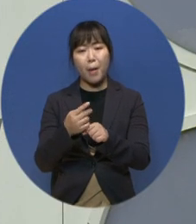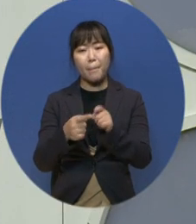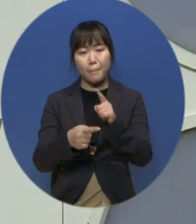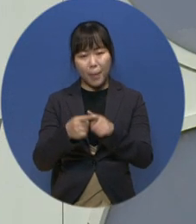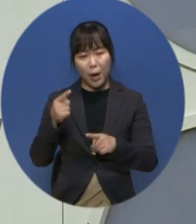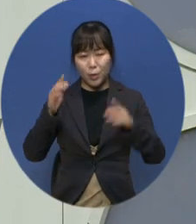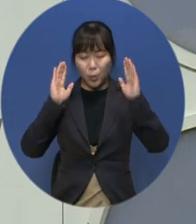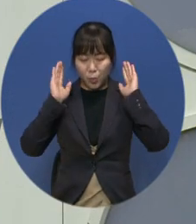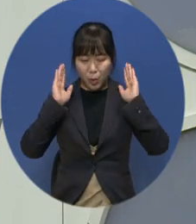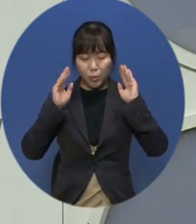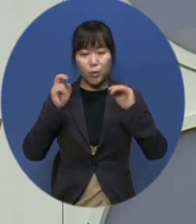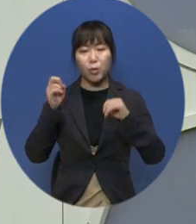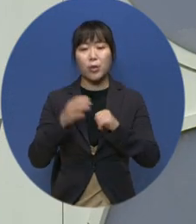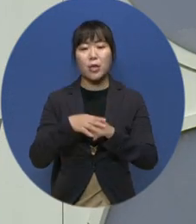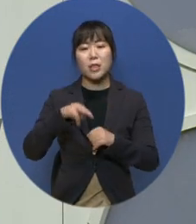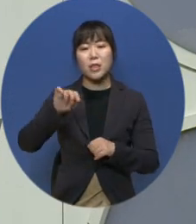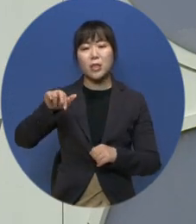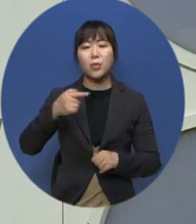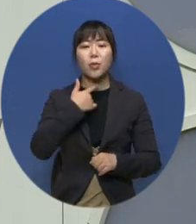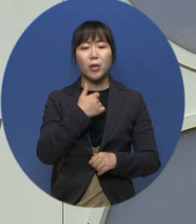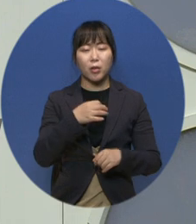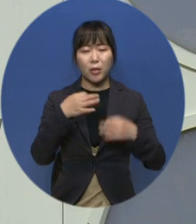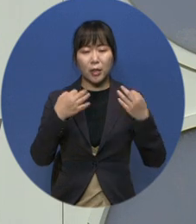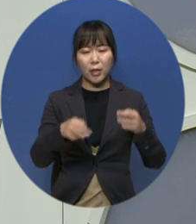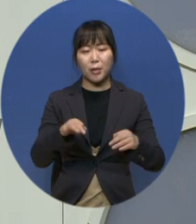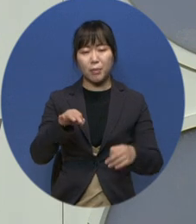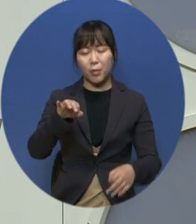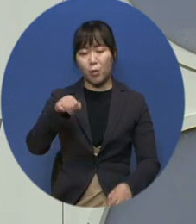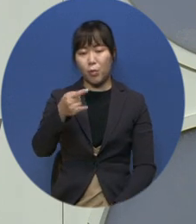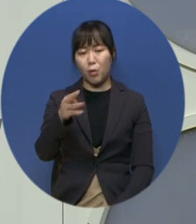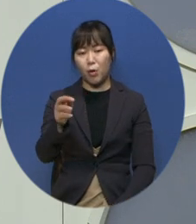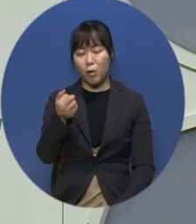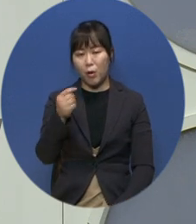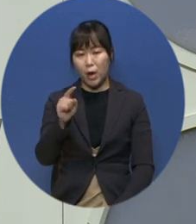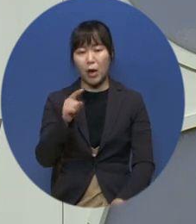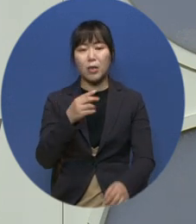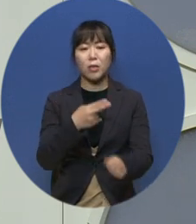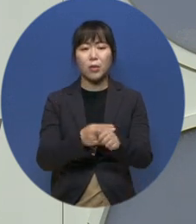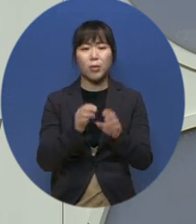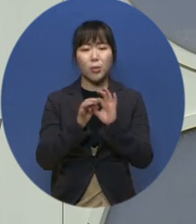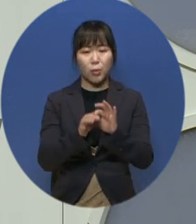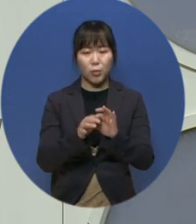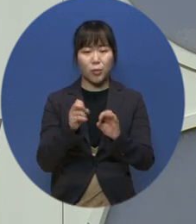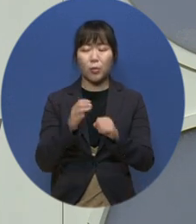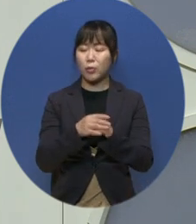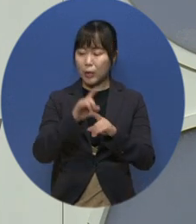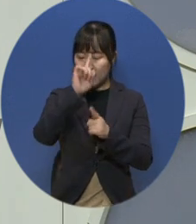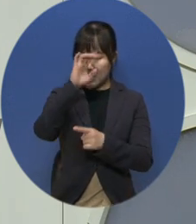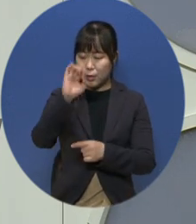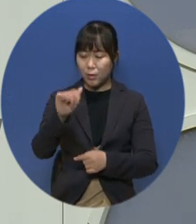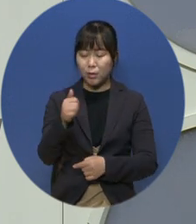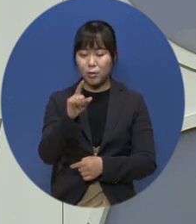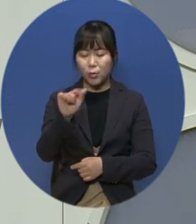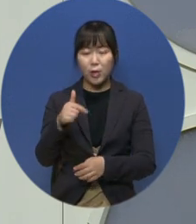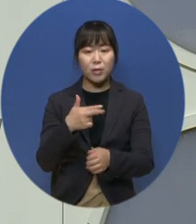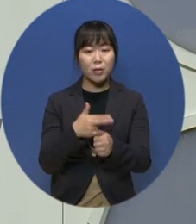다음에 시조를 하셨던 김호라 선생님한테 시조창을 배우고 뭐 이은관 선생님한테